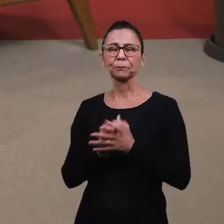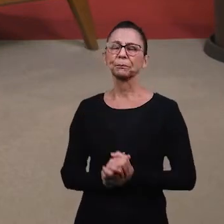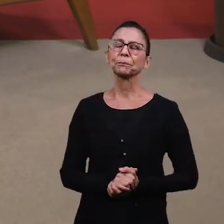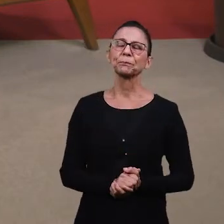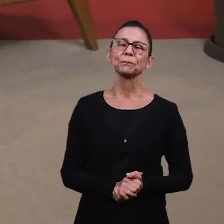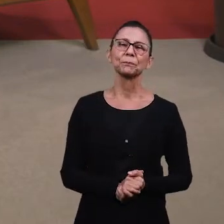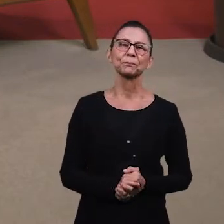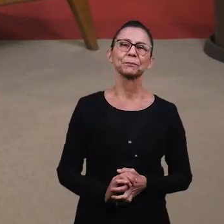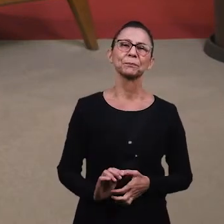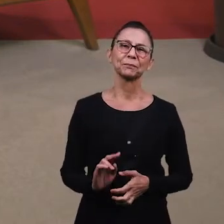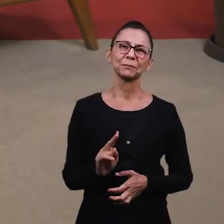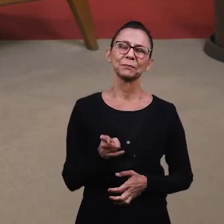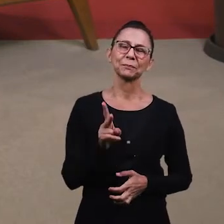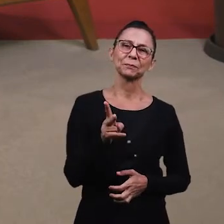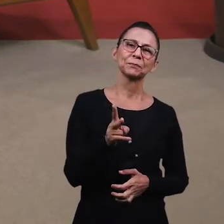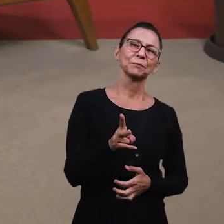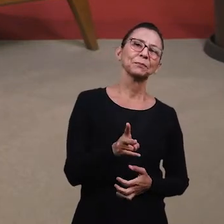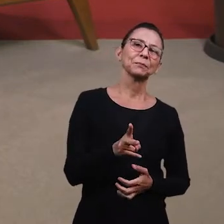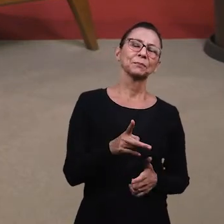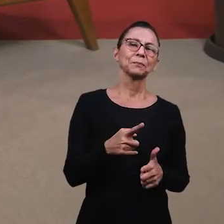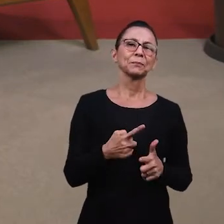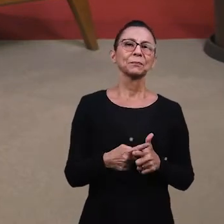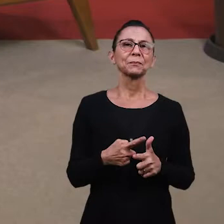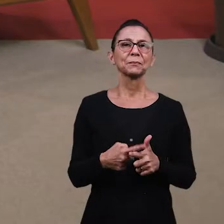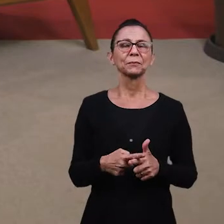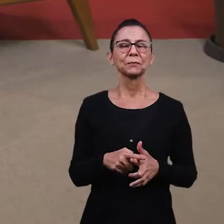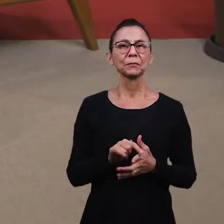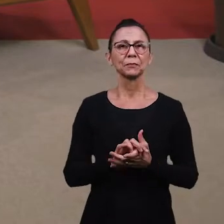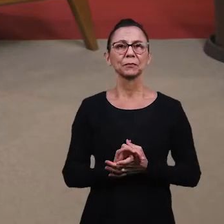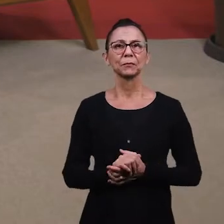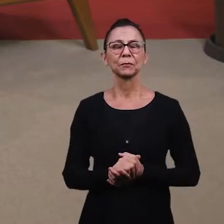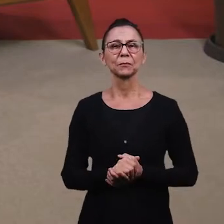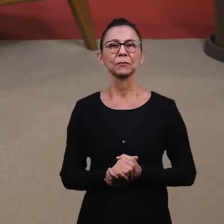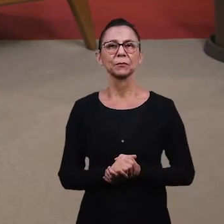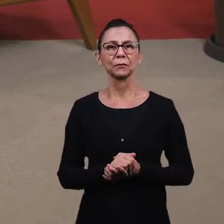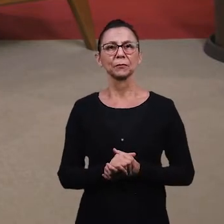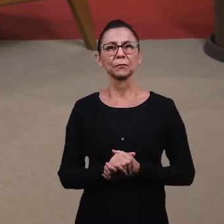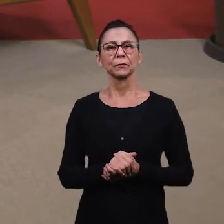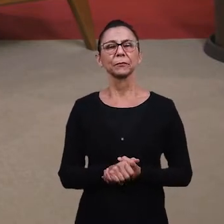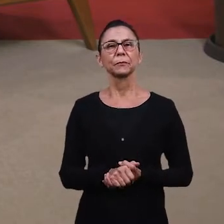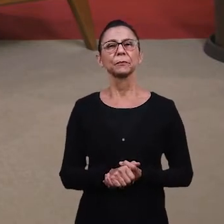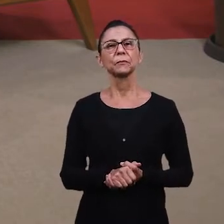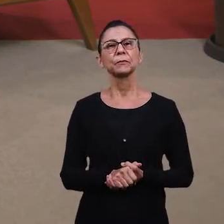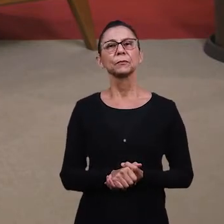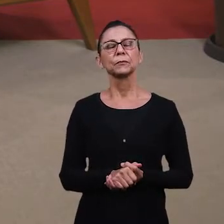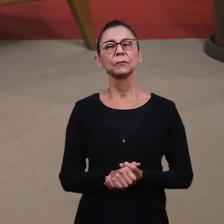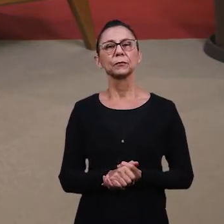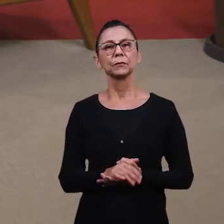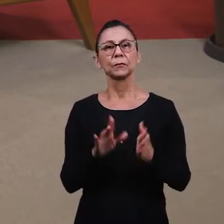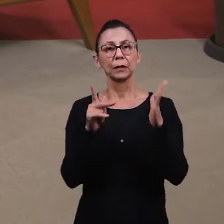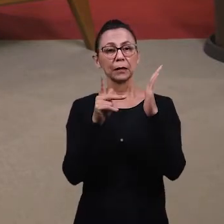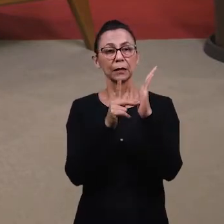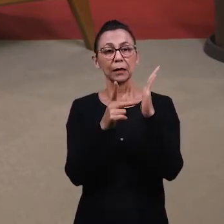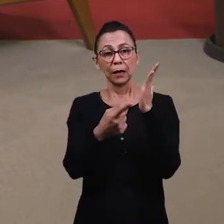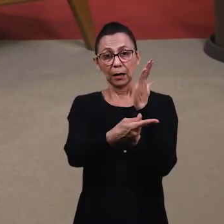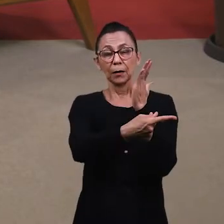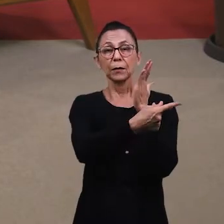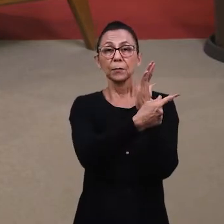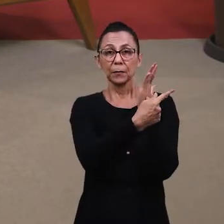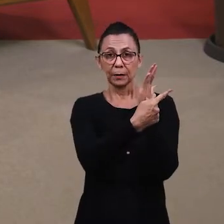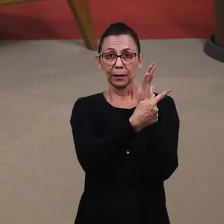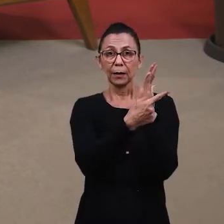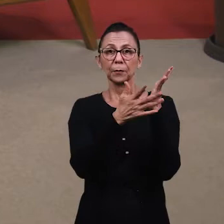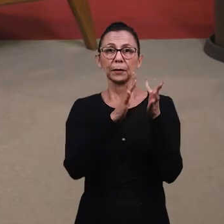été mis ici se trouve dans ce passage. Mais allons-y, on va continuer parce que